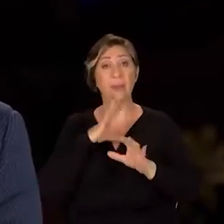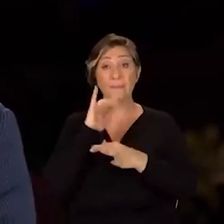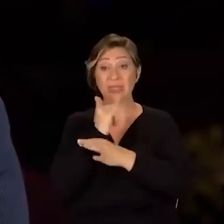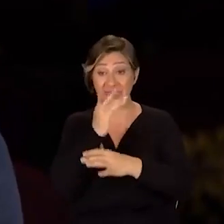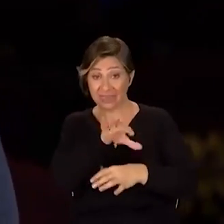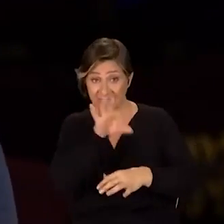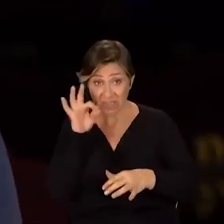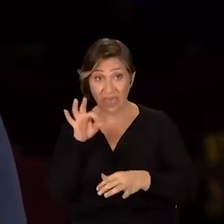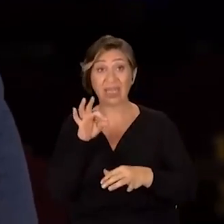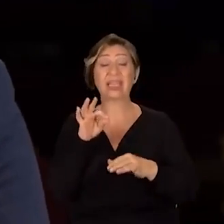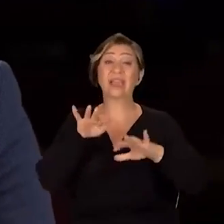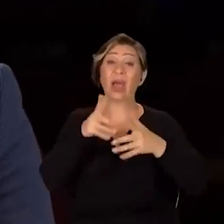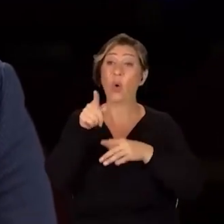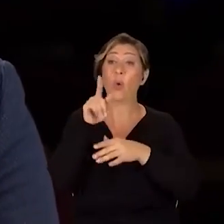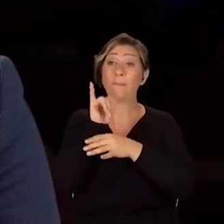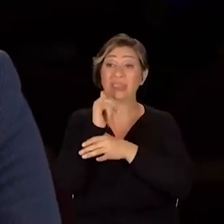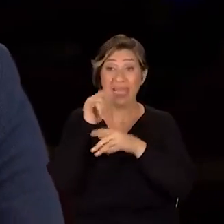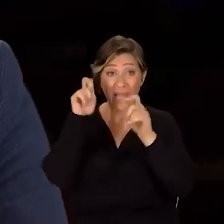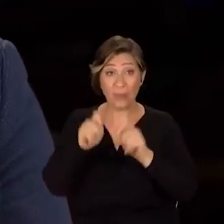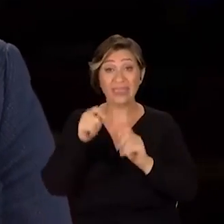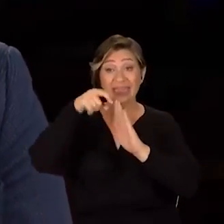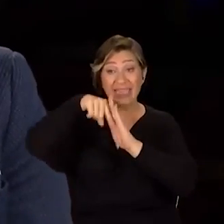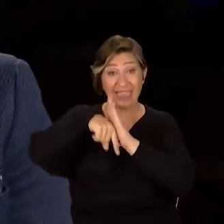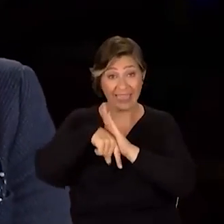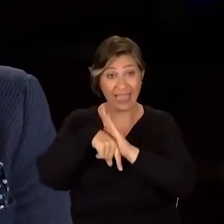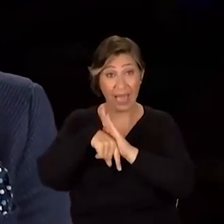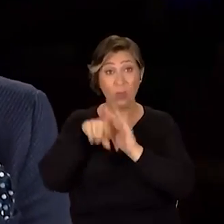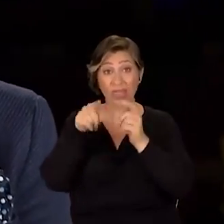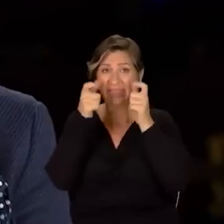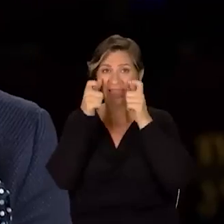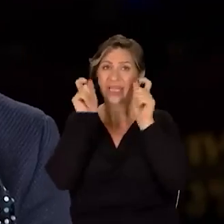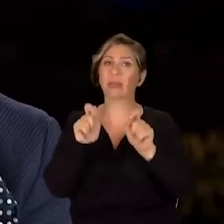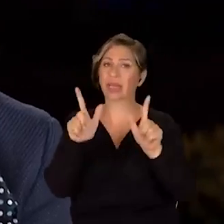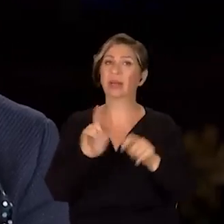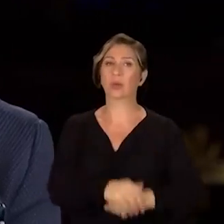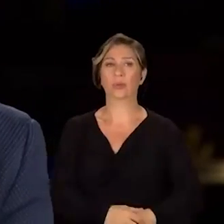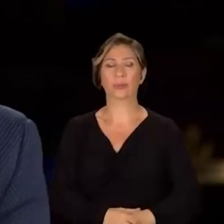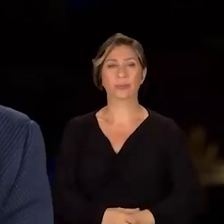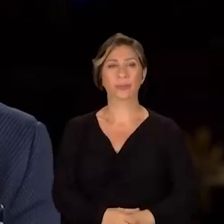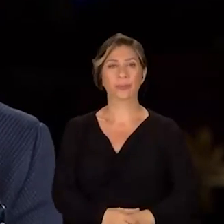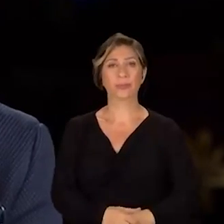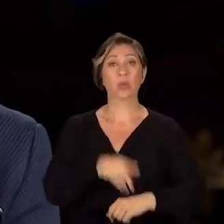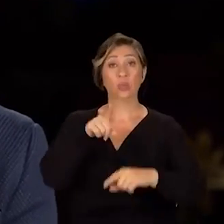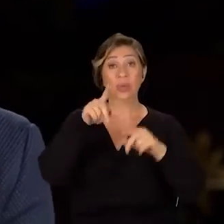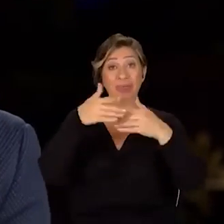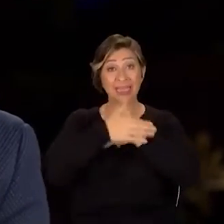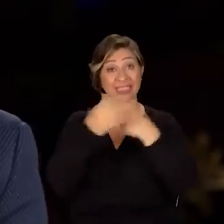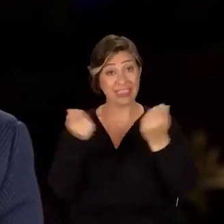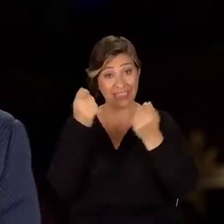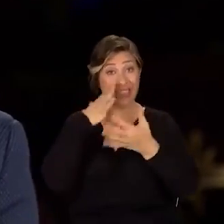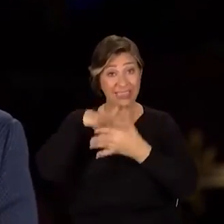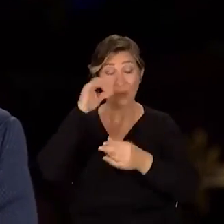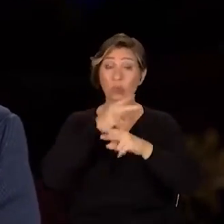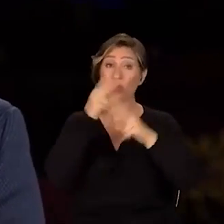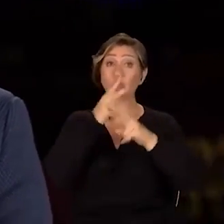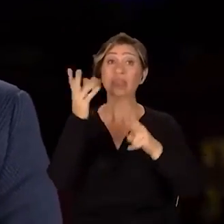bir iş yaparken ya da o mesleği icra ederken detayında buna dikkat etmek gerekiyor. Ve bu tip gece çalışan insanlara mutlaka